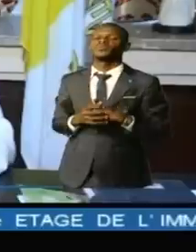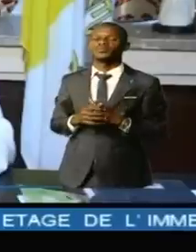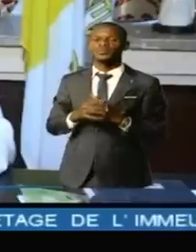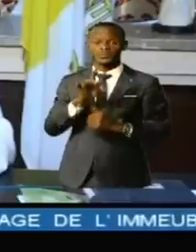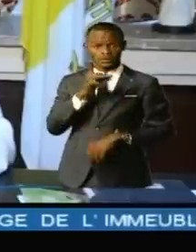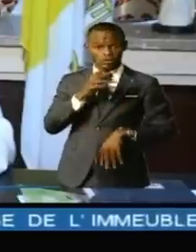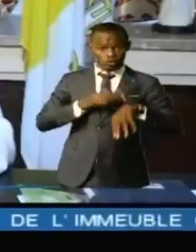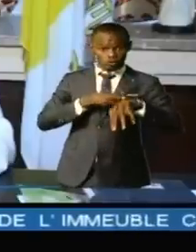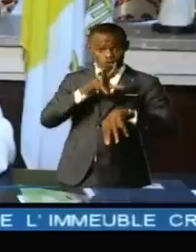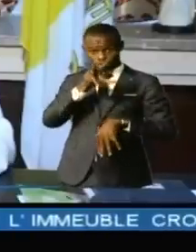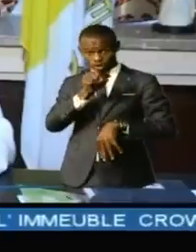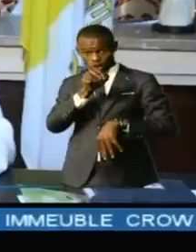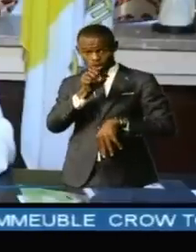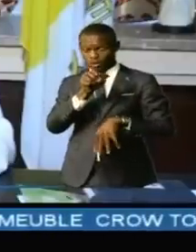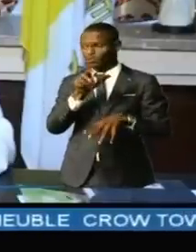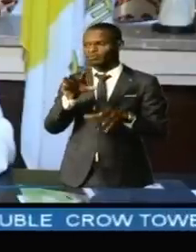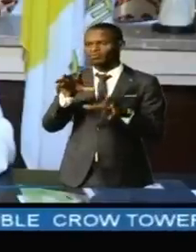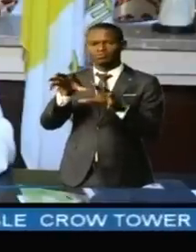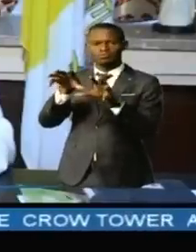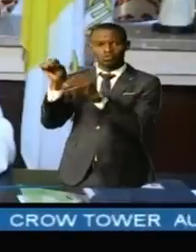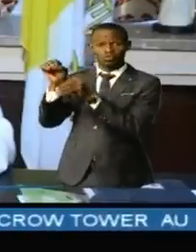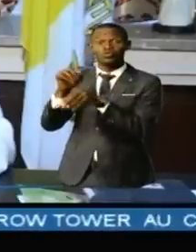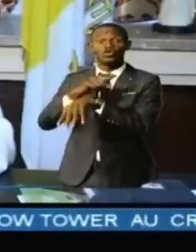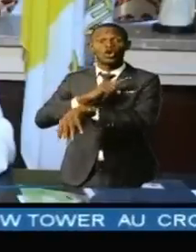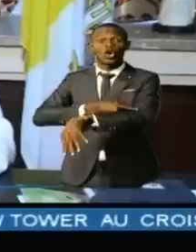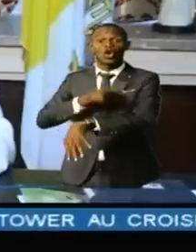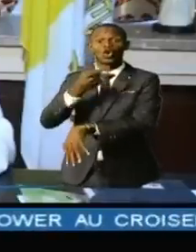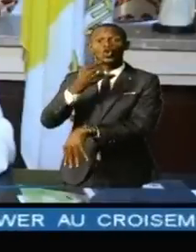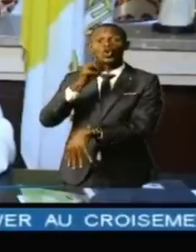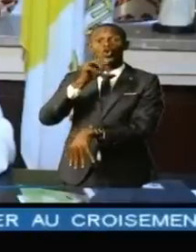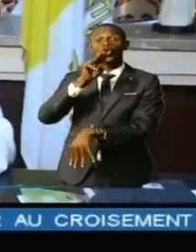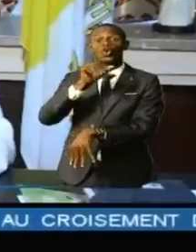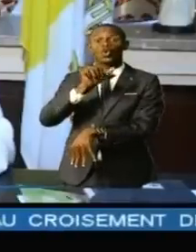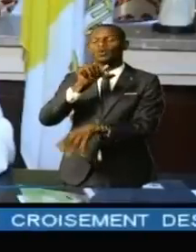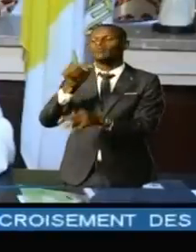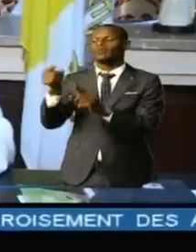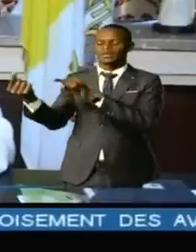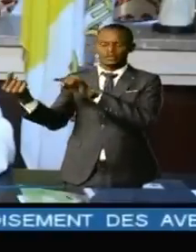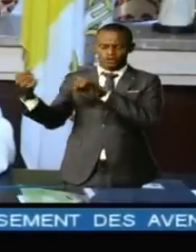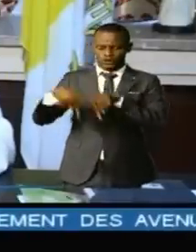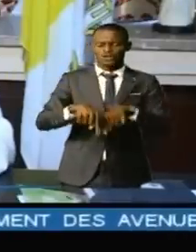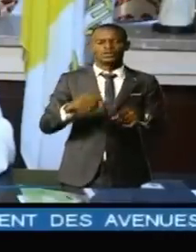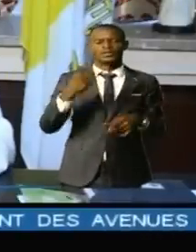18h30, départ en avion de l'aéroport de Goma pour Kinshasa.